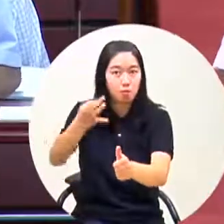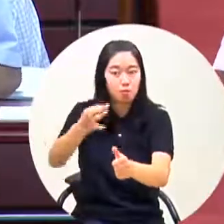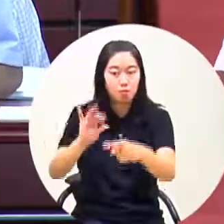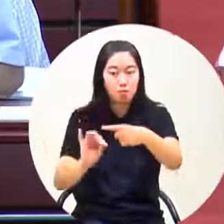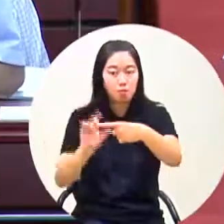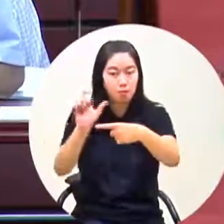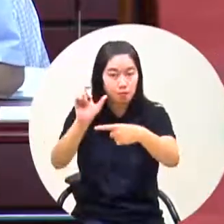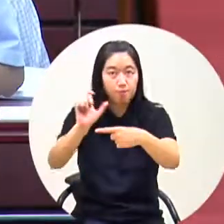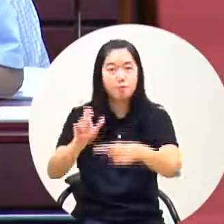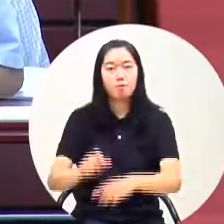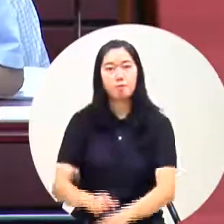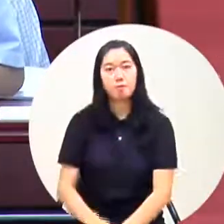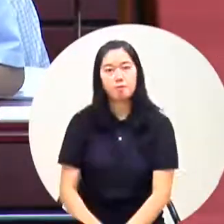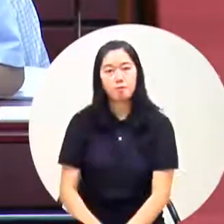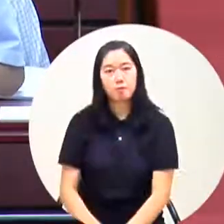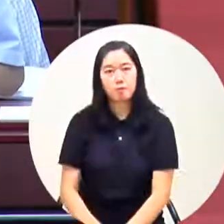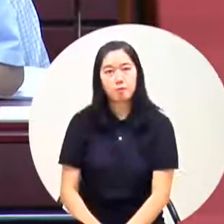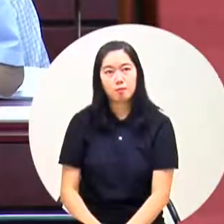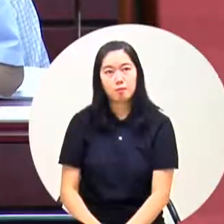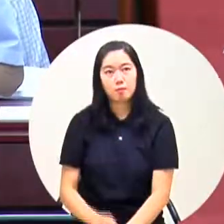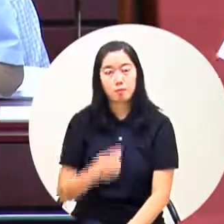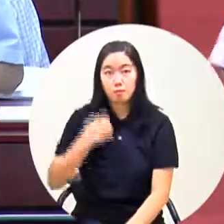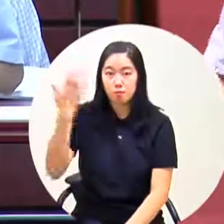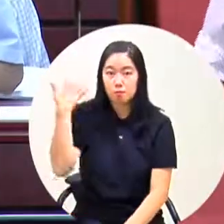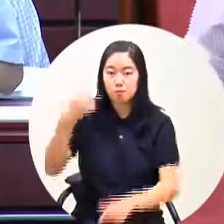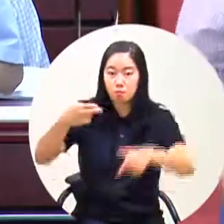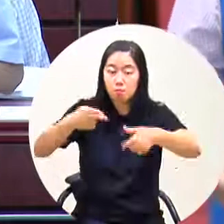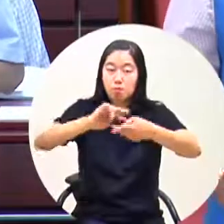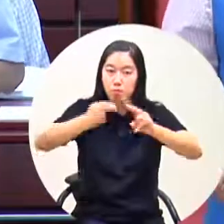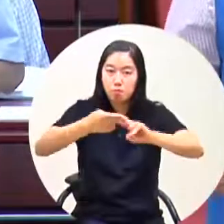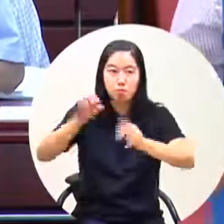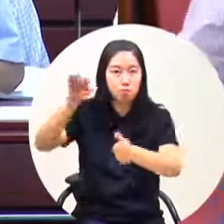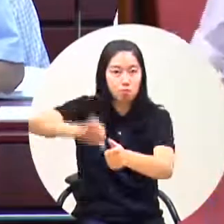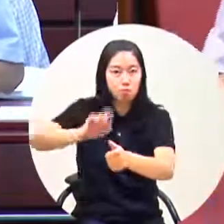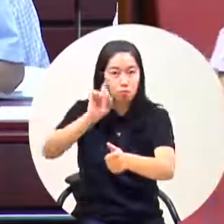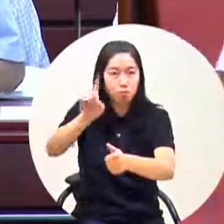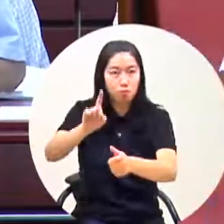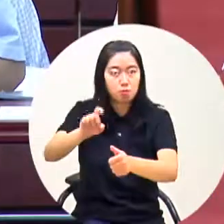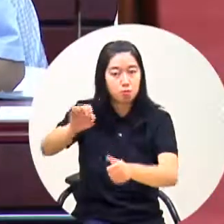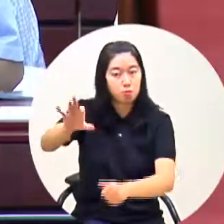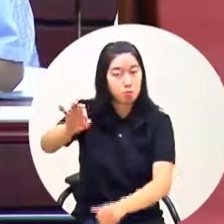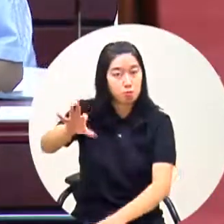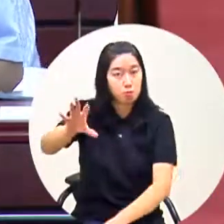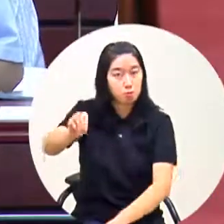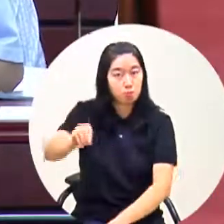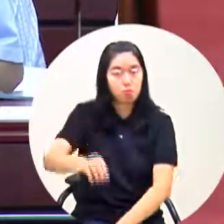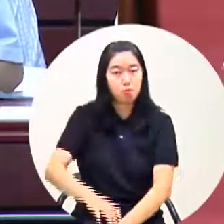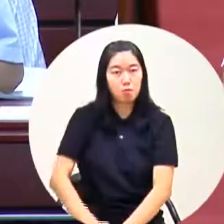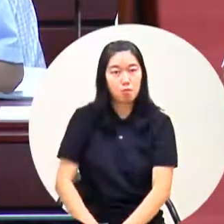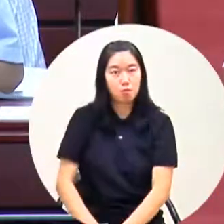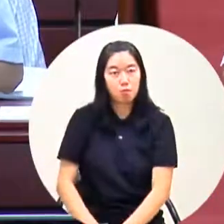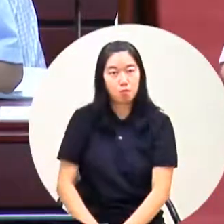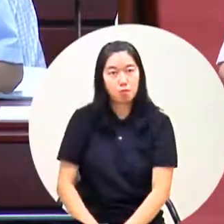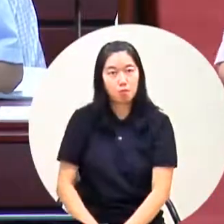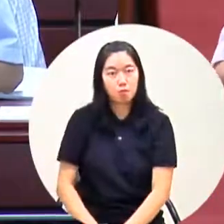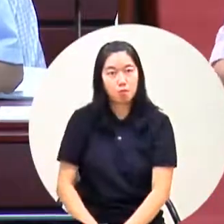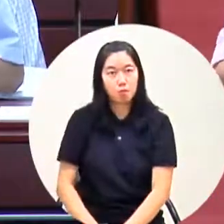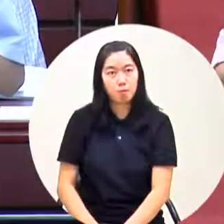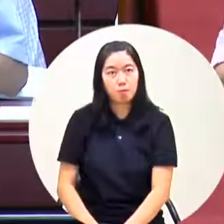60%。阮进前伫林务遐有处罚一件，罚伊500几万，结果迄个